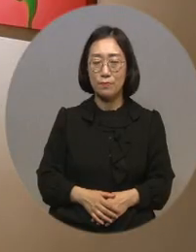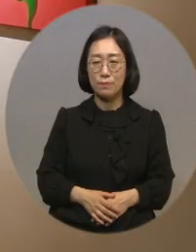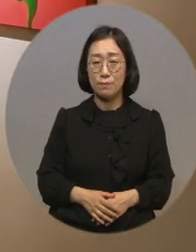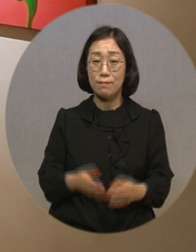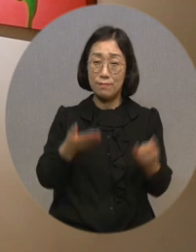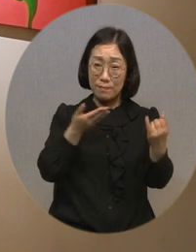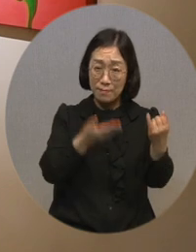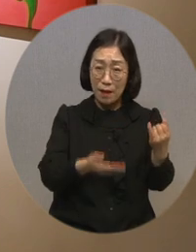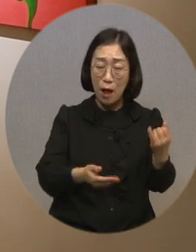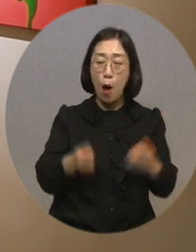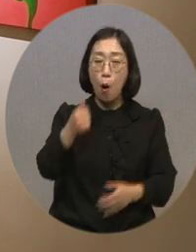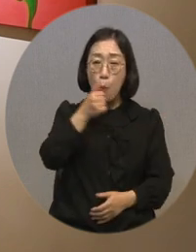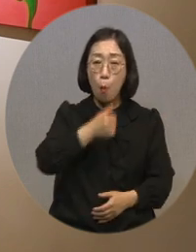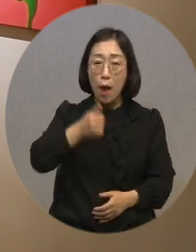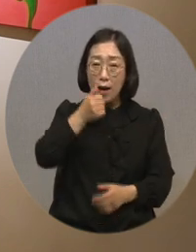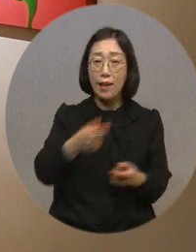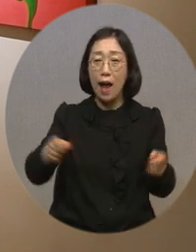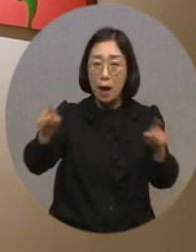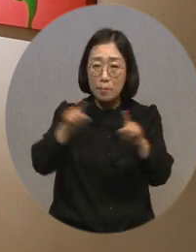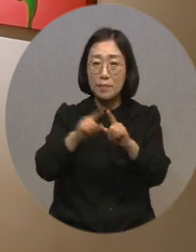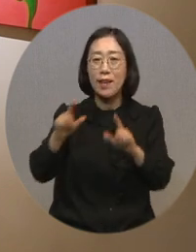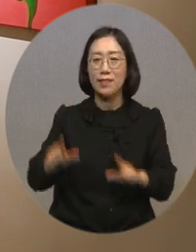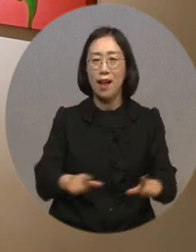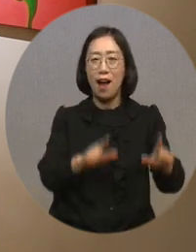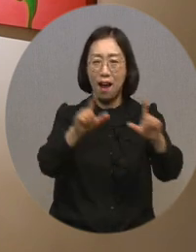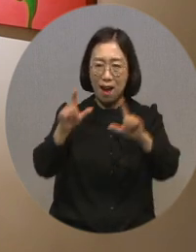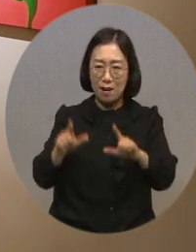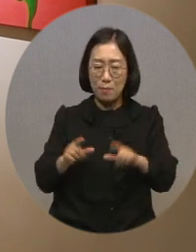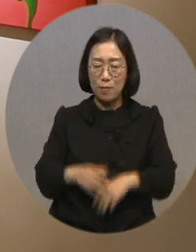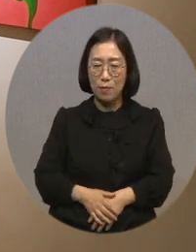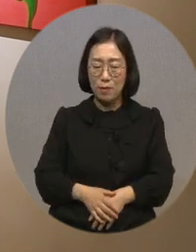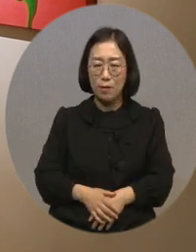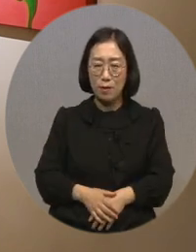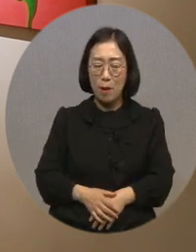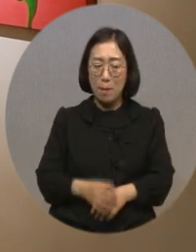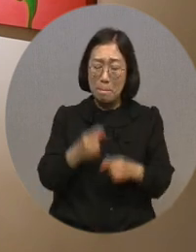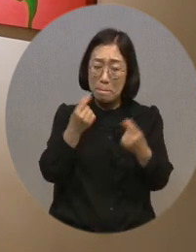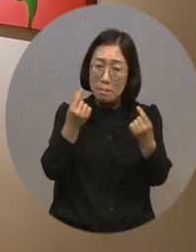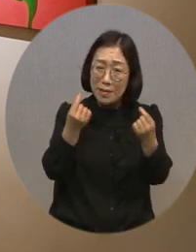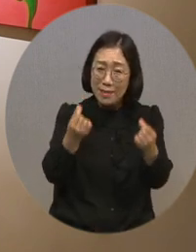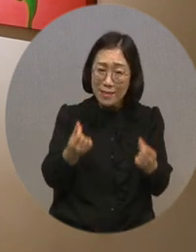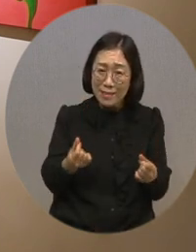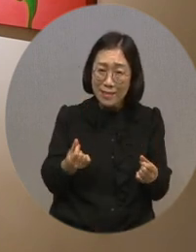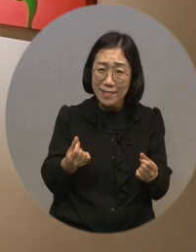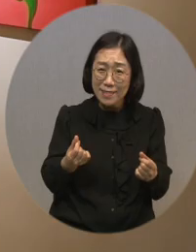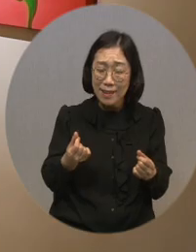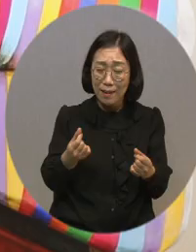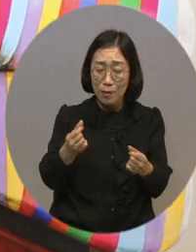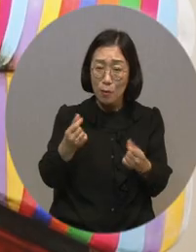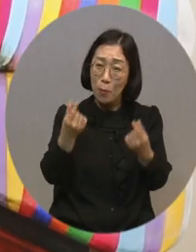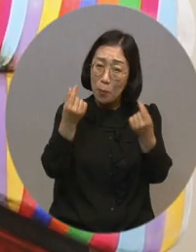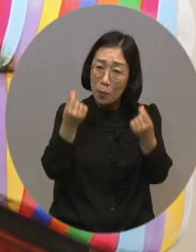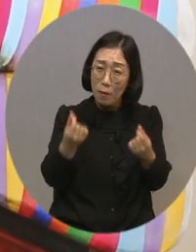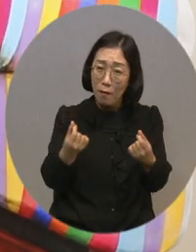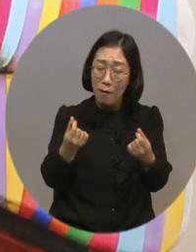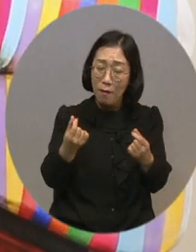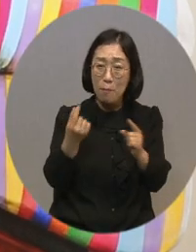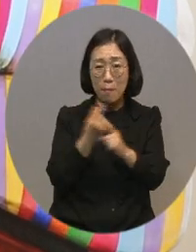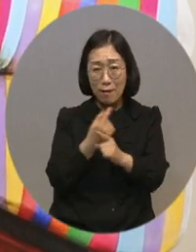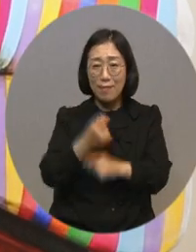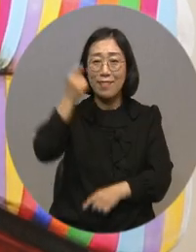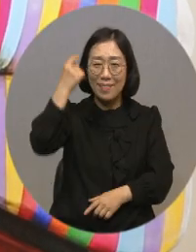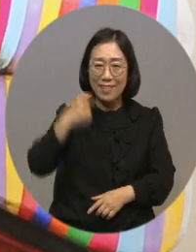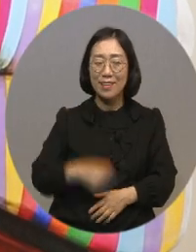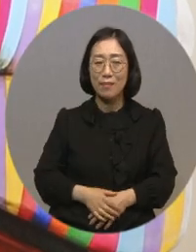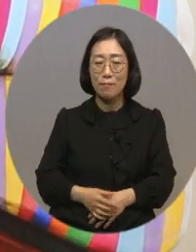작가는 고양이들과 함께 살아가면서 고양이들과 서로 닮아가는 것 같다고 말합니다. 하지만